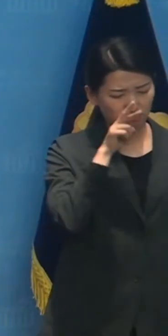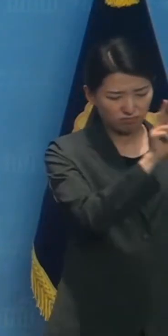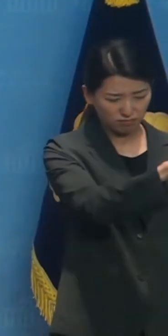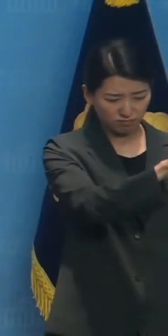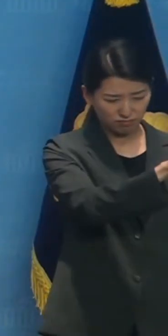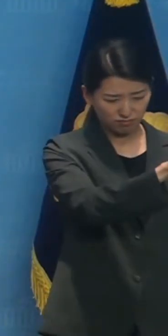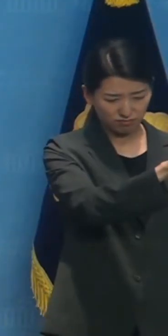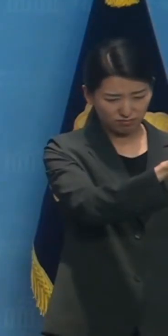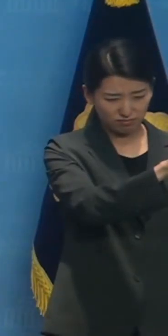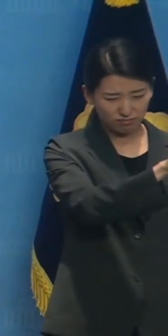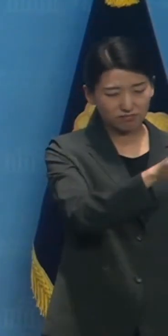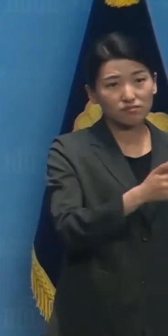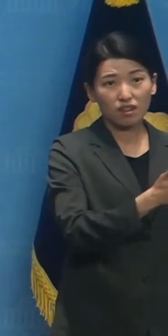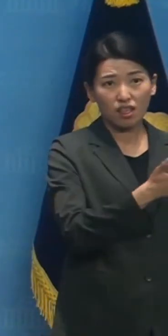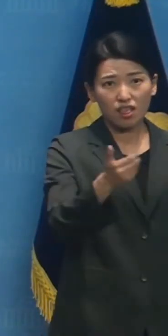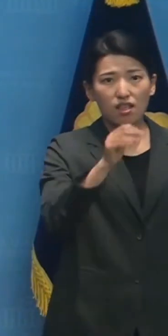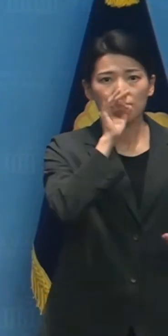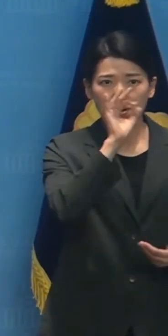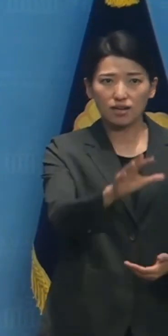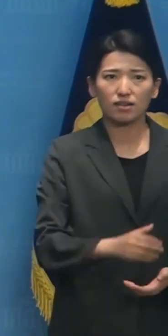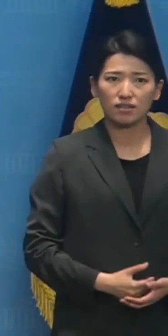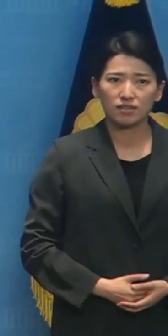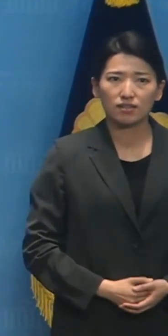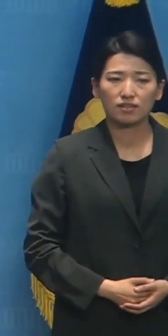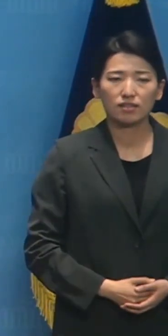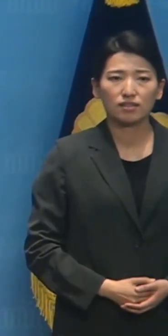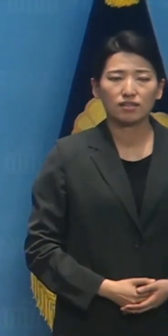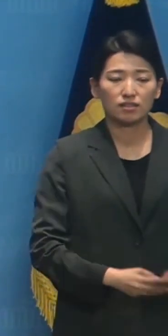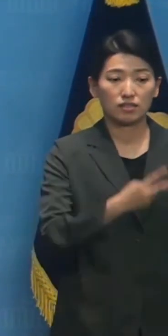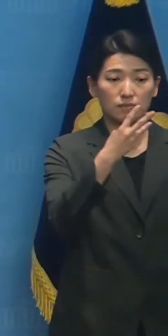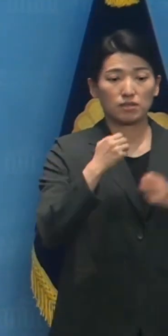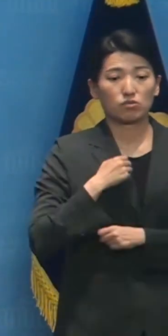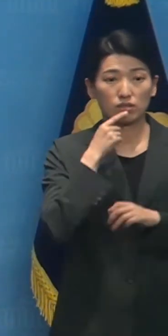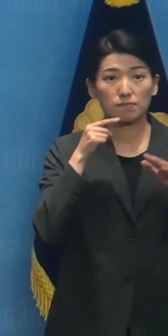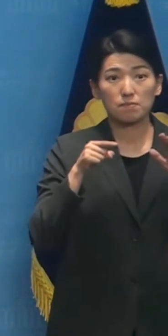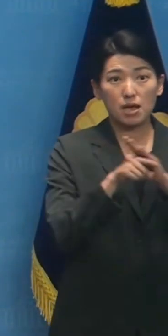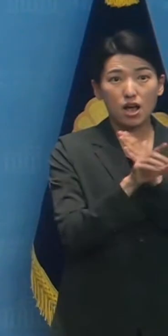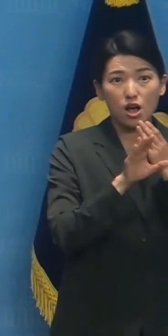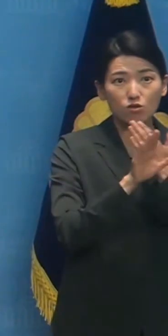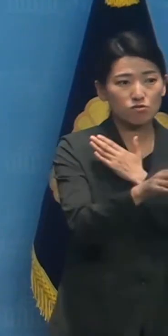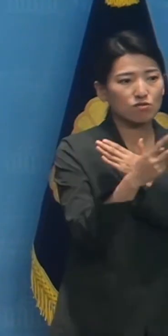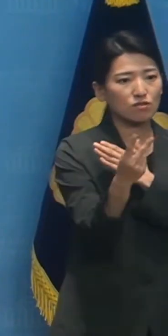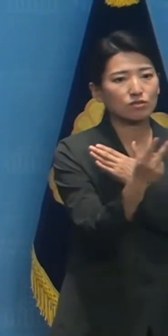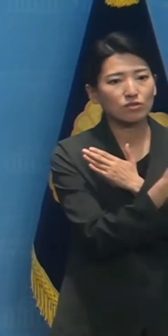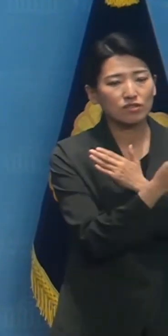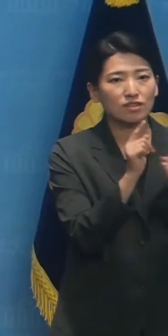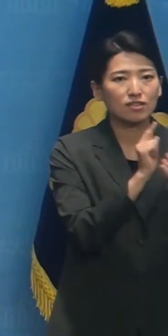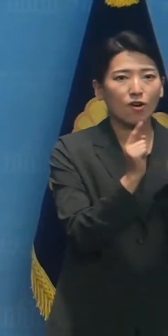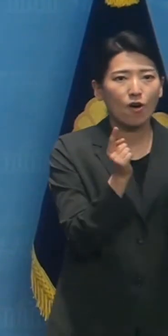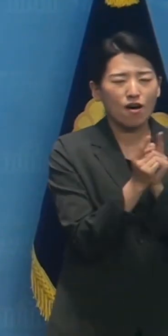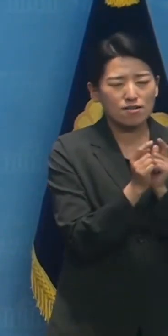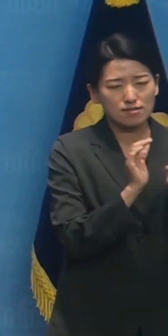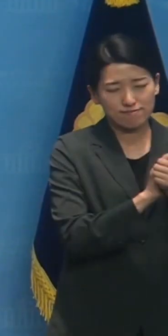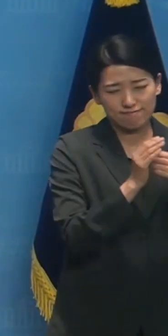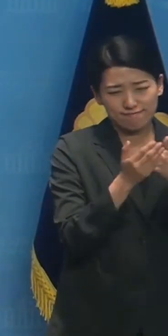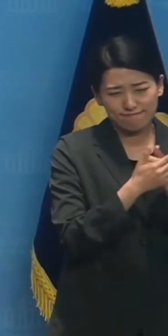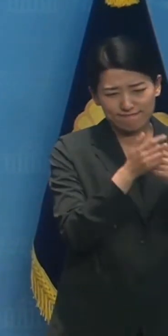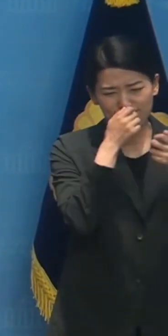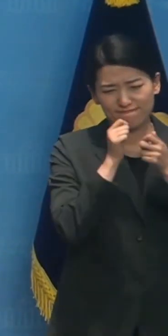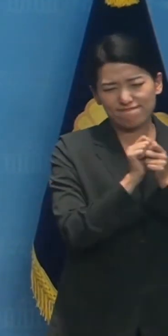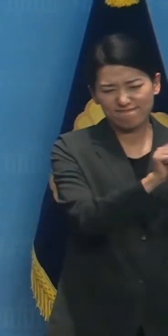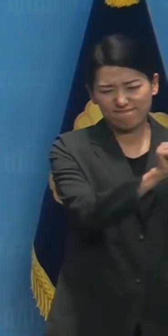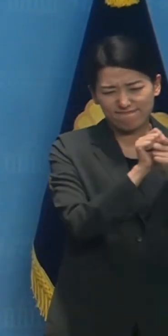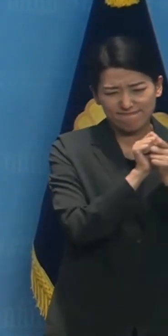정치적 이념적 공생관계를 유지해왔으며 12.3 내란 과정을 통해 그들의 상호 의정 관계는 더 한층